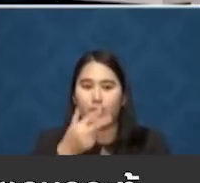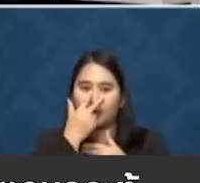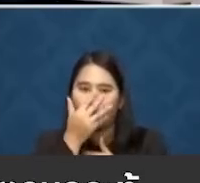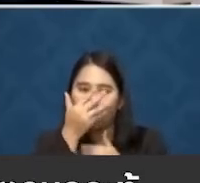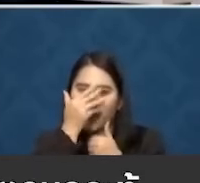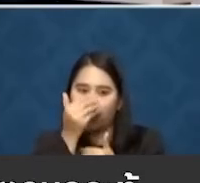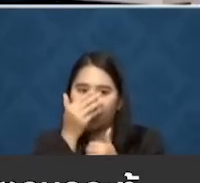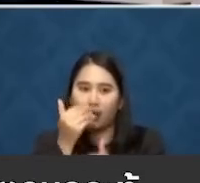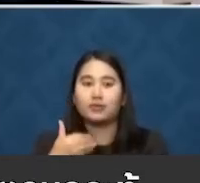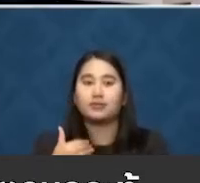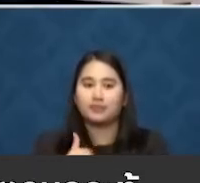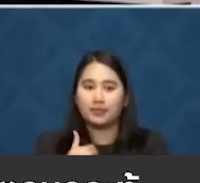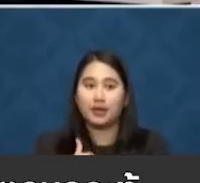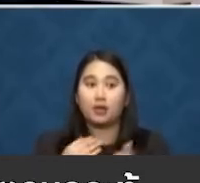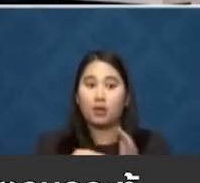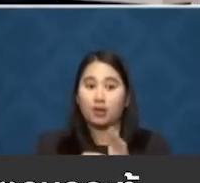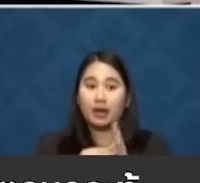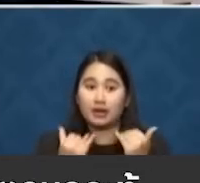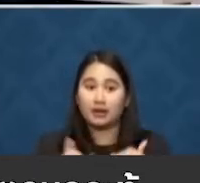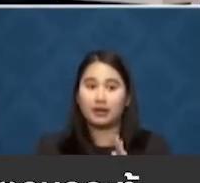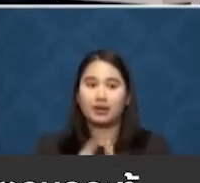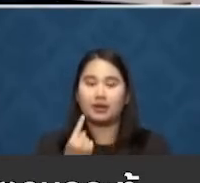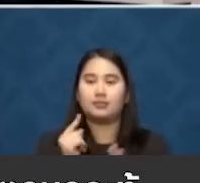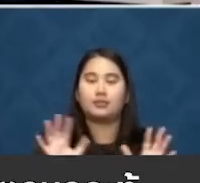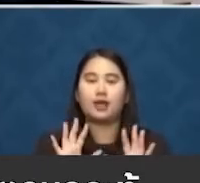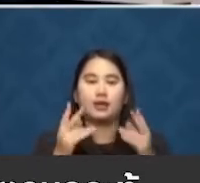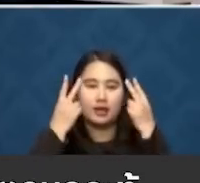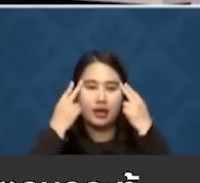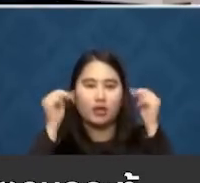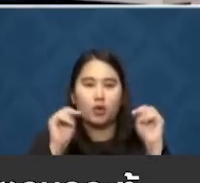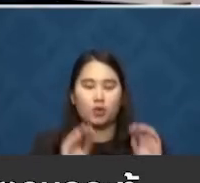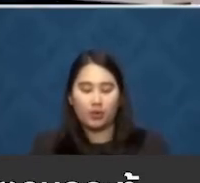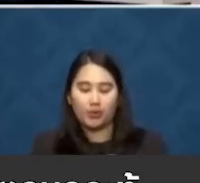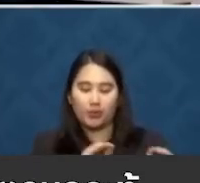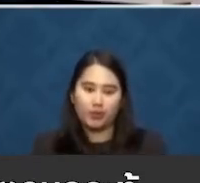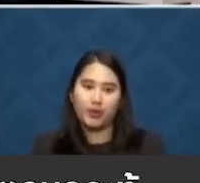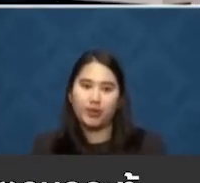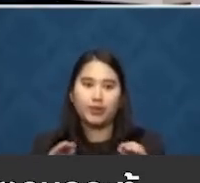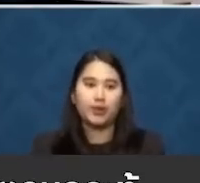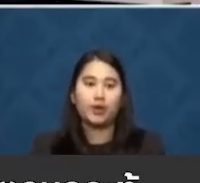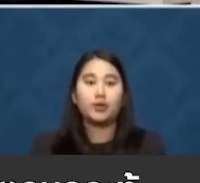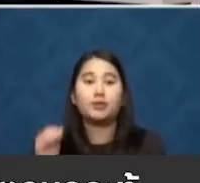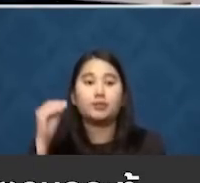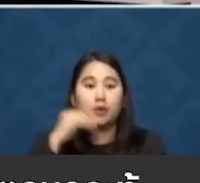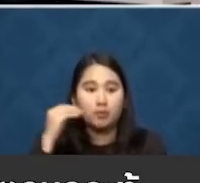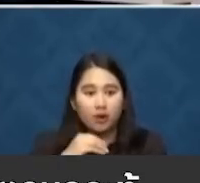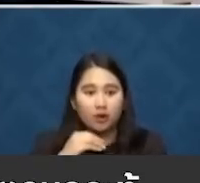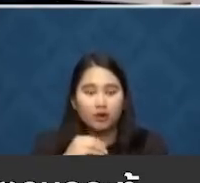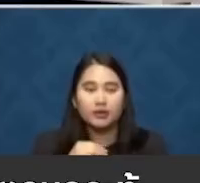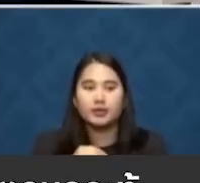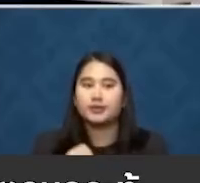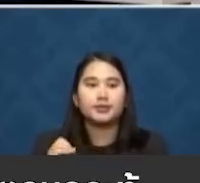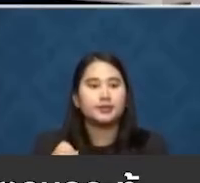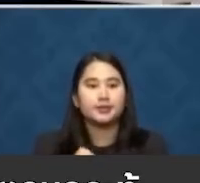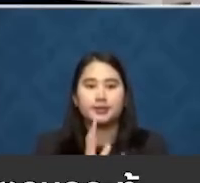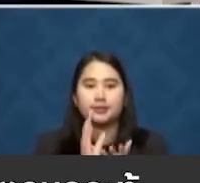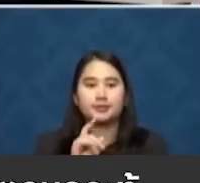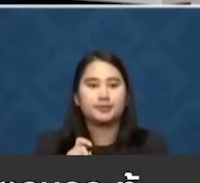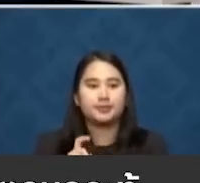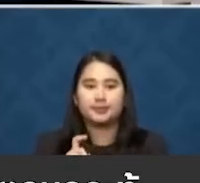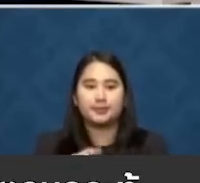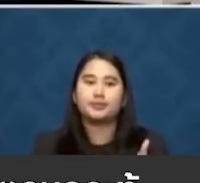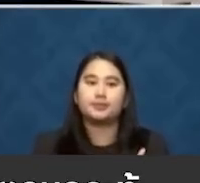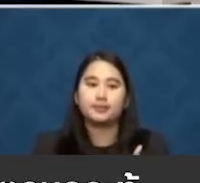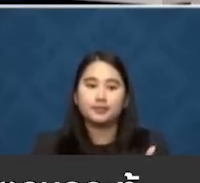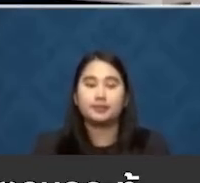ณเนี่ยไปทิ้งท้ายอย่างเงี้ยเดี๋ยวคุณรัฐมนตรีช่วยไม่มา คุณกัตติยาก็ขึ้นบอกว่าก็รู้อยู่นี่นายกไปอยู่ซาอุ